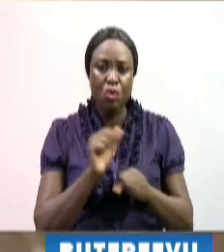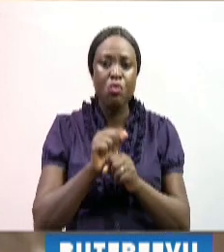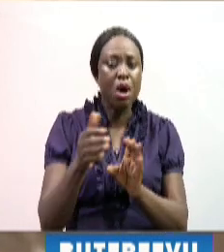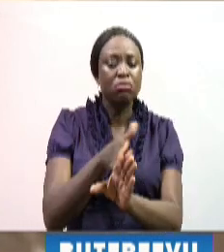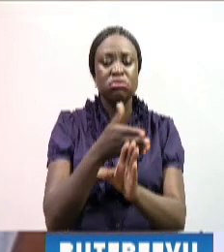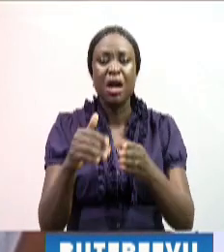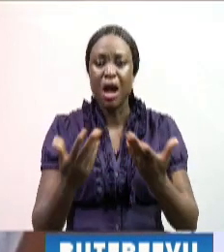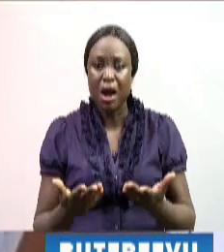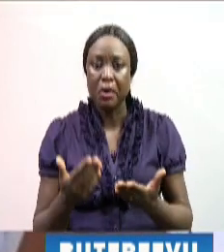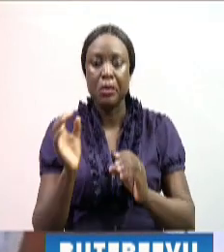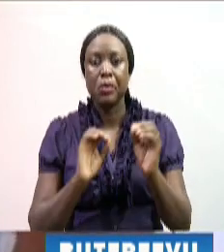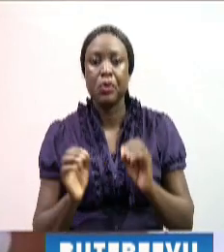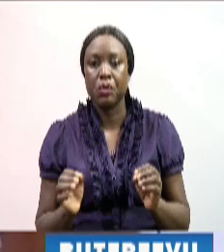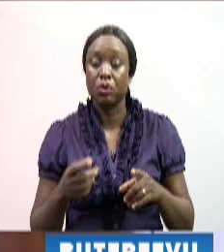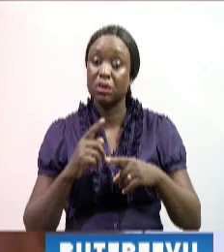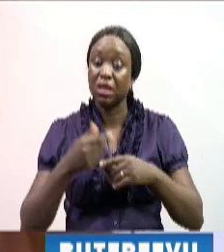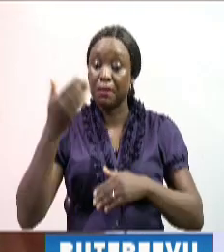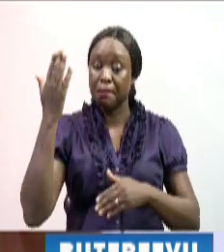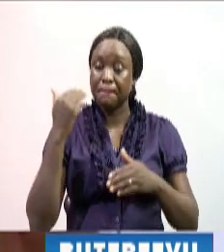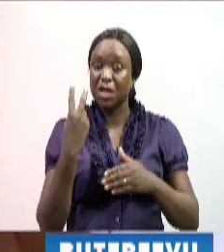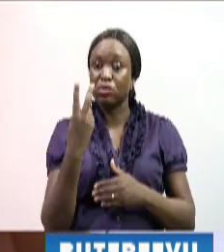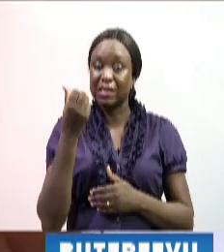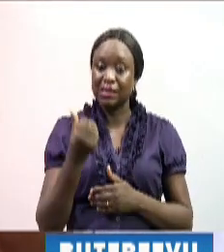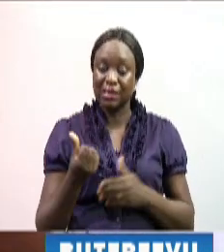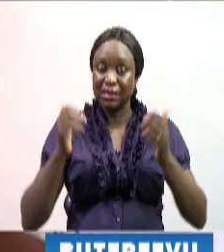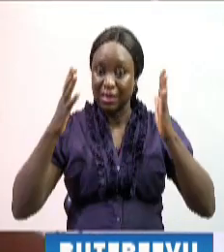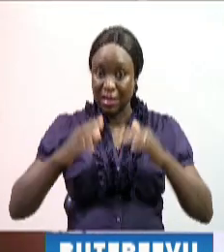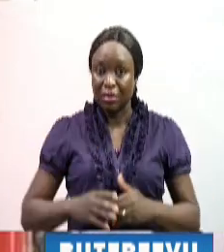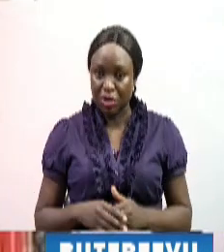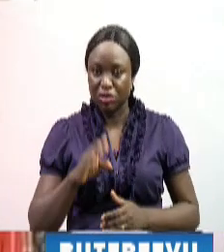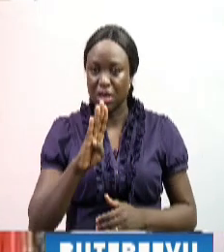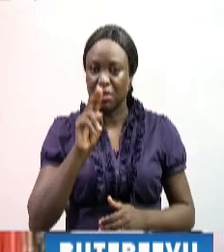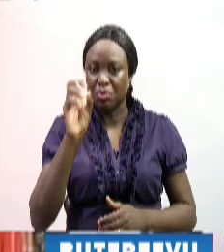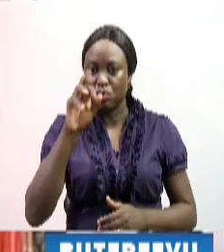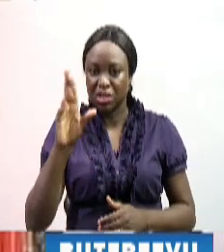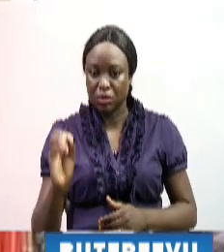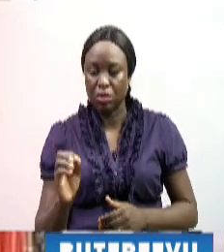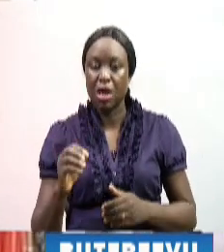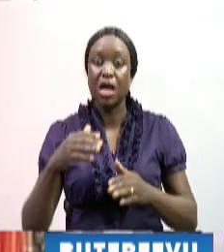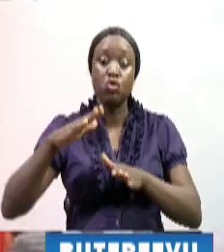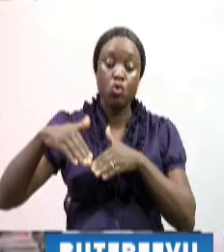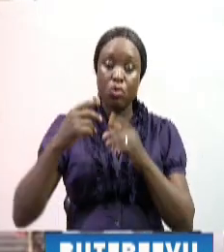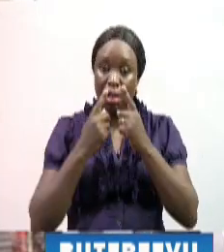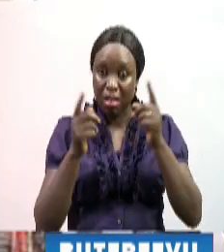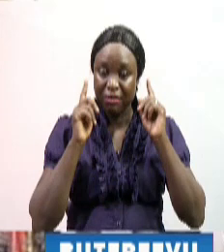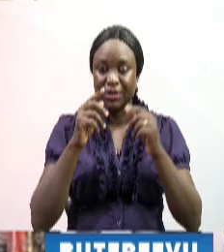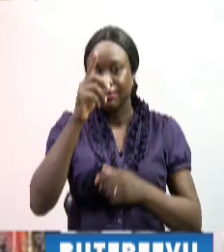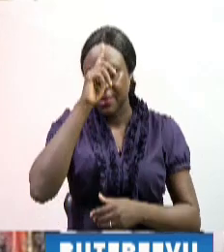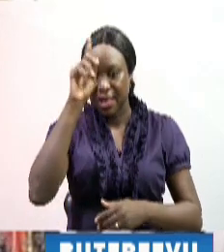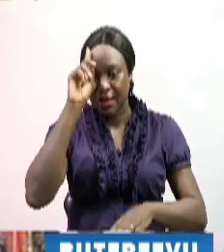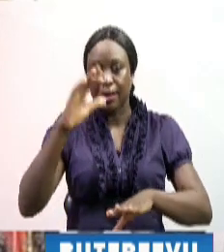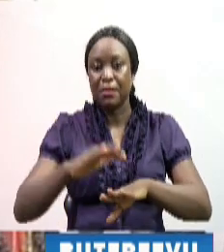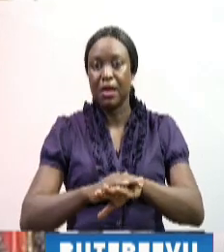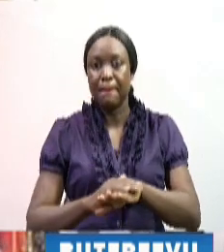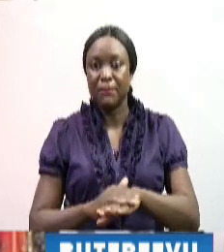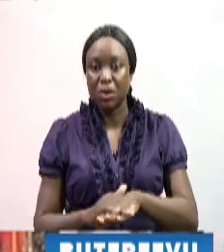emirimu gyabyo bwe yali ajaguza amatikira ag'omulundi ogwabirimu omukaaga mu busiro ku ssettendekero wa Nkumba nnyini Ssaabasajja Kabaka Ronald Muwenda Mutebi